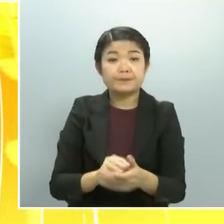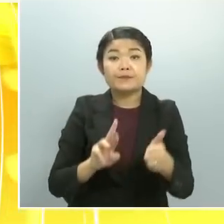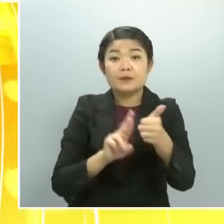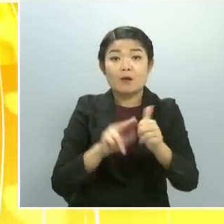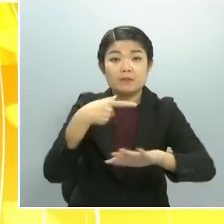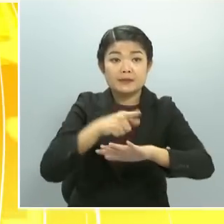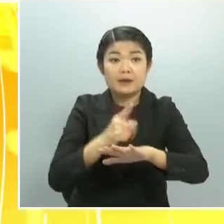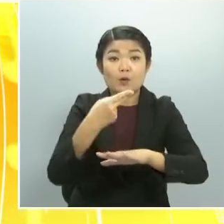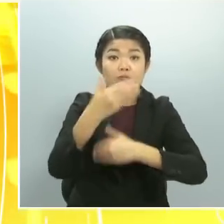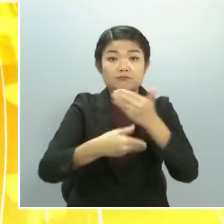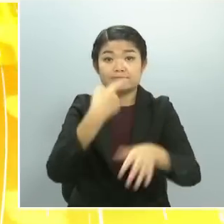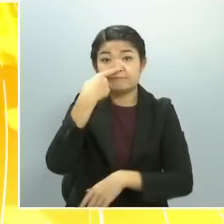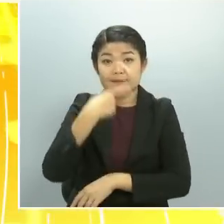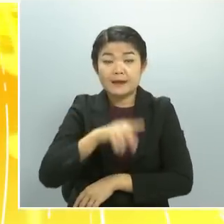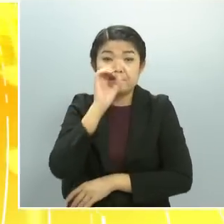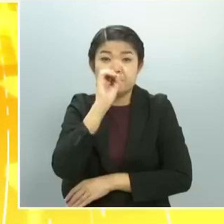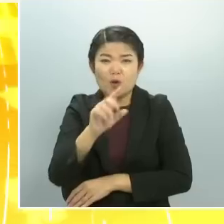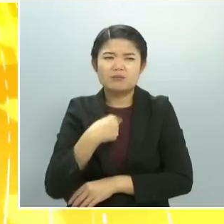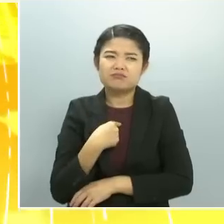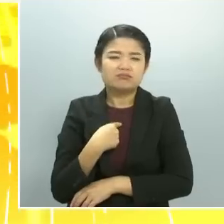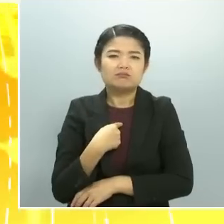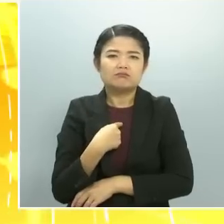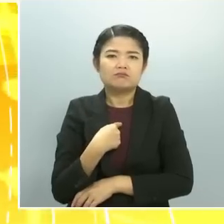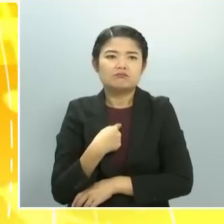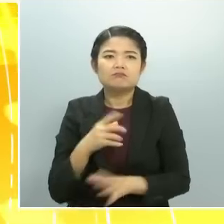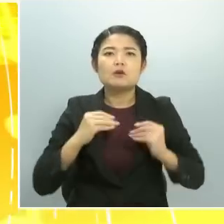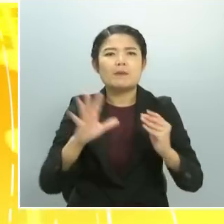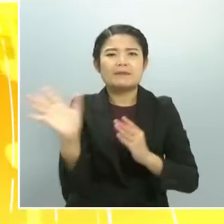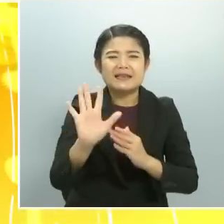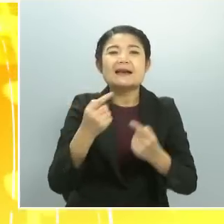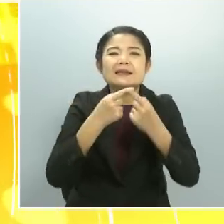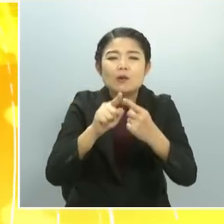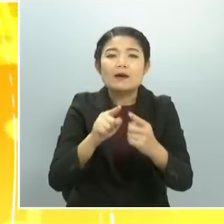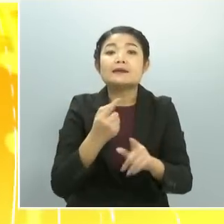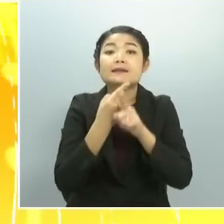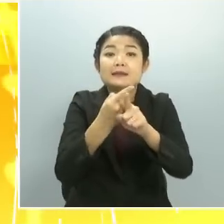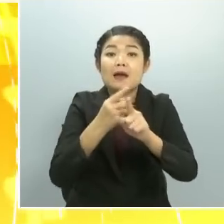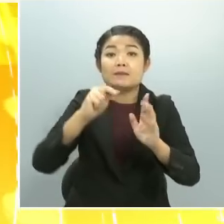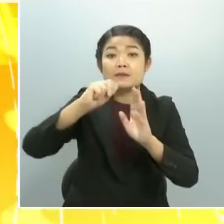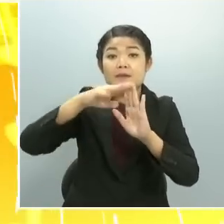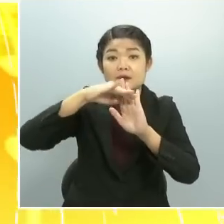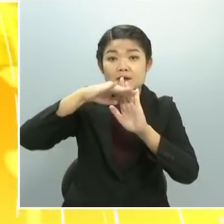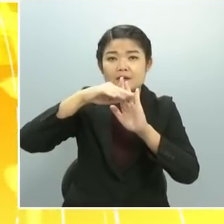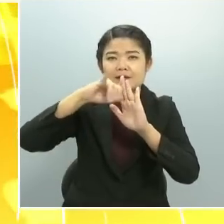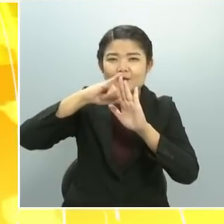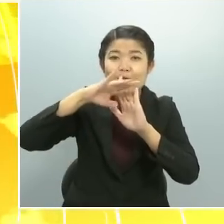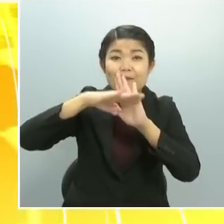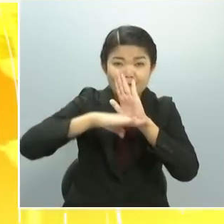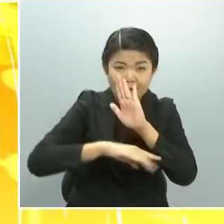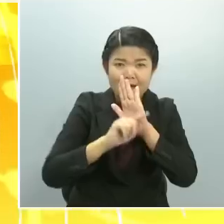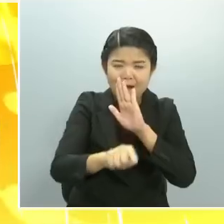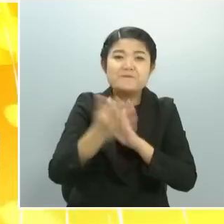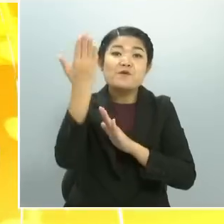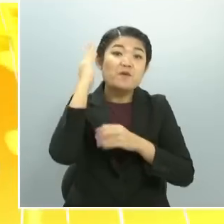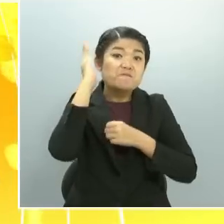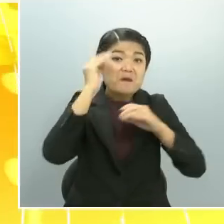หอการค้าไทยบอกคุณไปจ้างยืนยันไม่ได้คัดค้านแต่การปรับขึ้นตามนโยบายตามใจของนโยบายที่มีการสาดเสียง